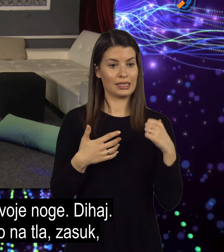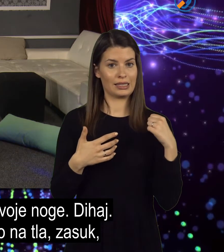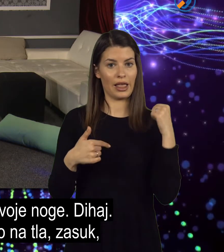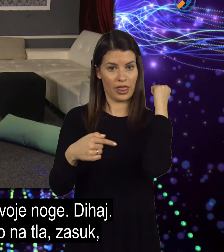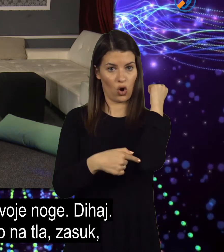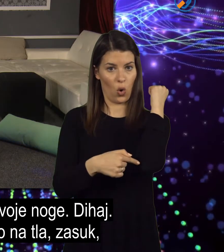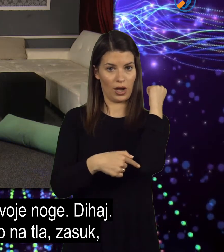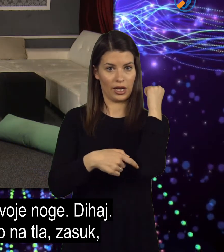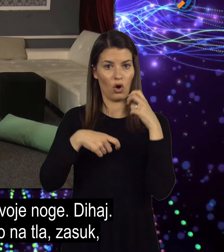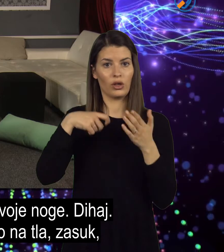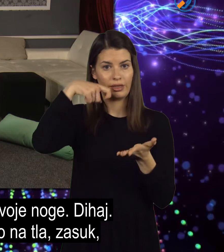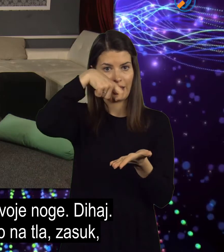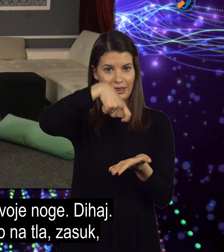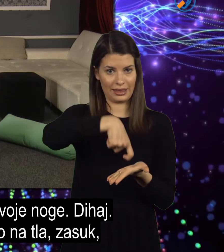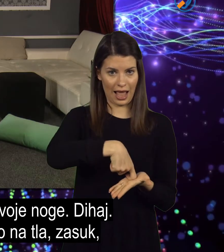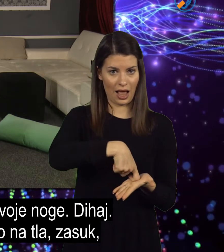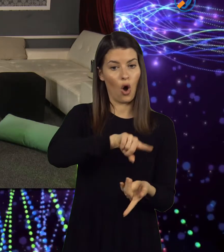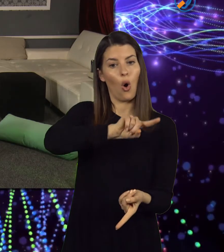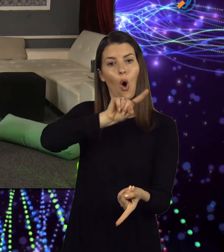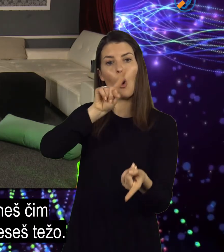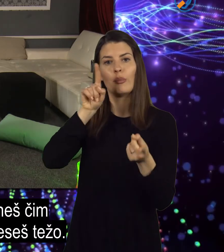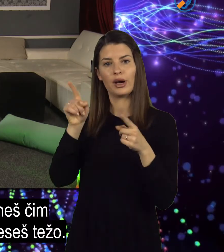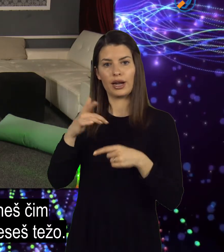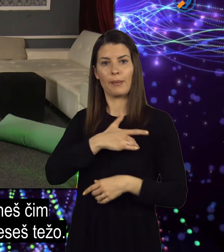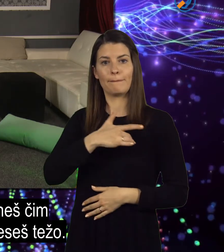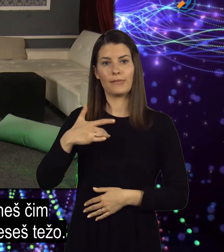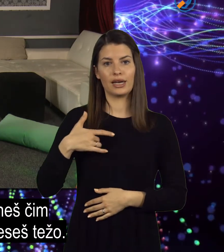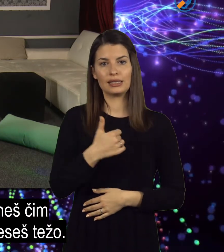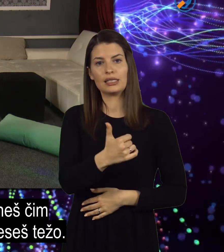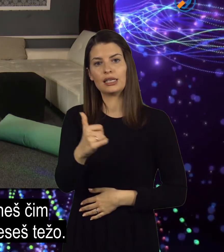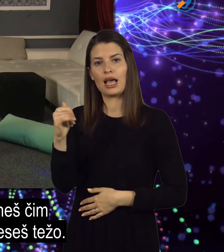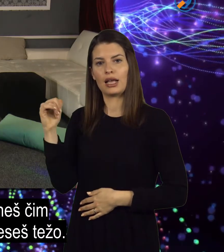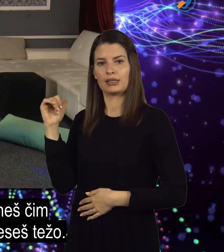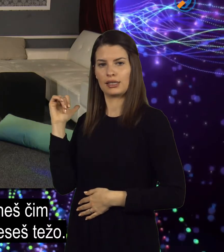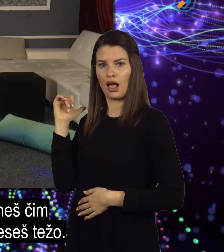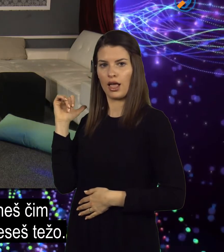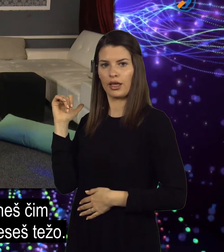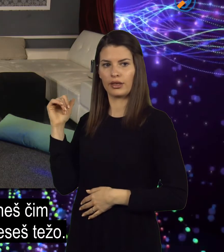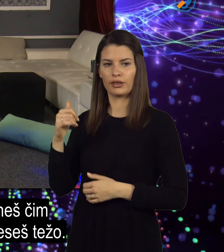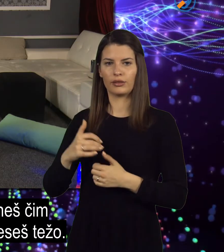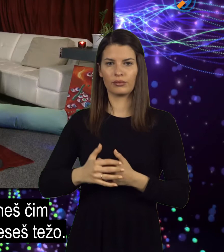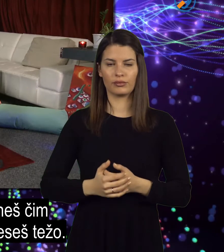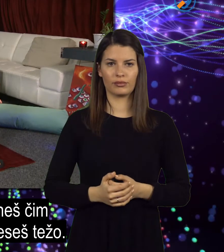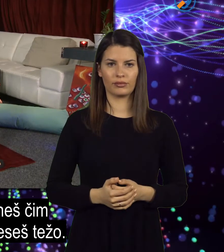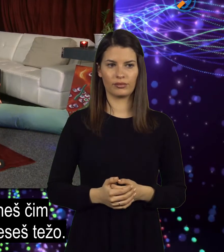Spustiš zadnje koleno na tla, zasuk, prsni koš obrneš čim bolj nazaj.